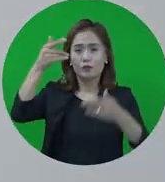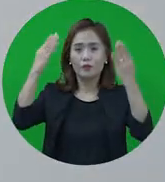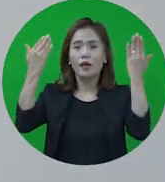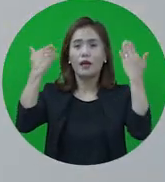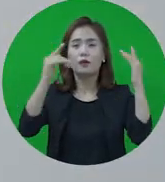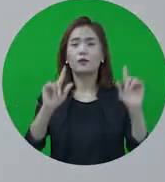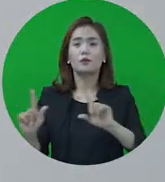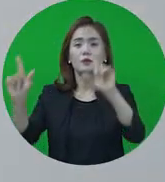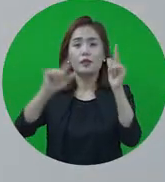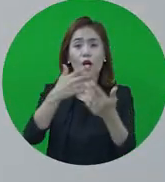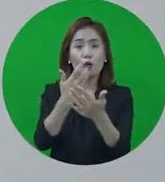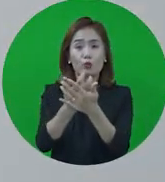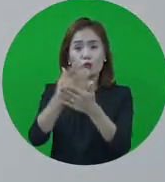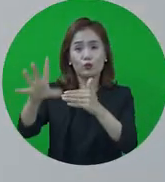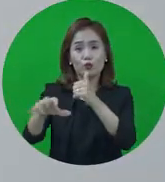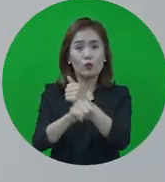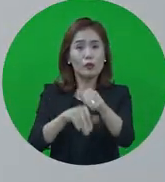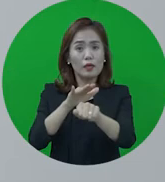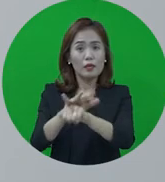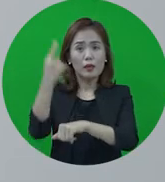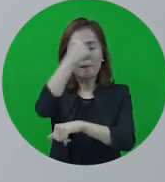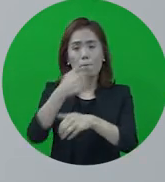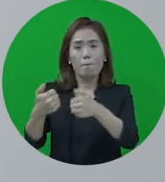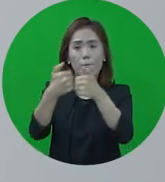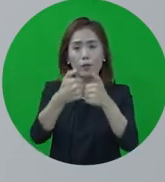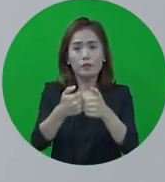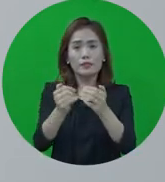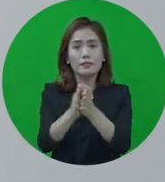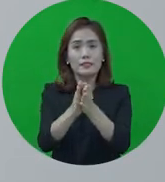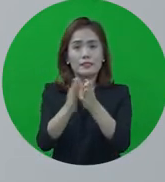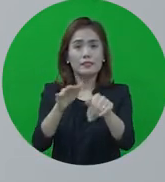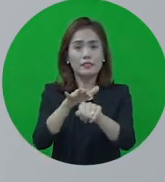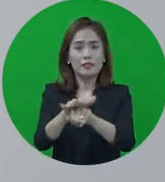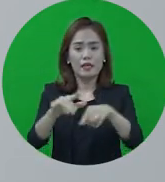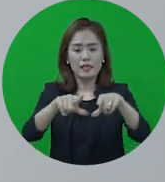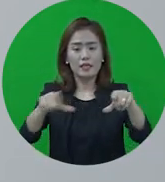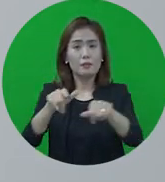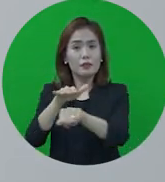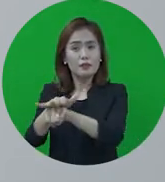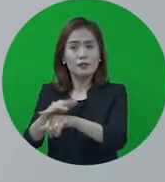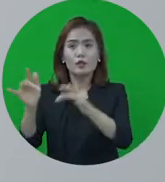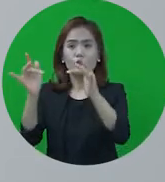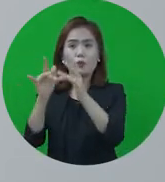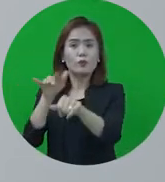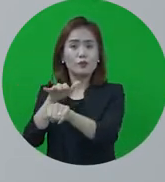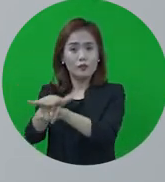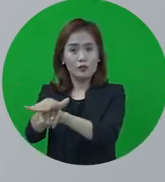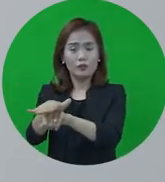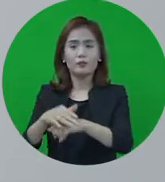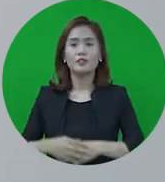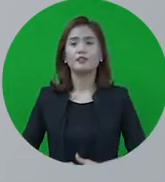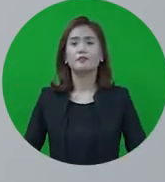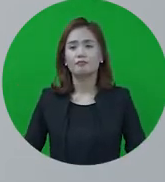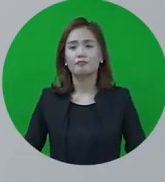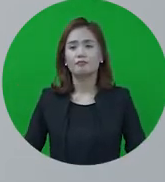조선대학교 학생부 종합전형에서 면접평가를 실시하는 전형은 일반 전형과 소프트웨어 전형입니다.